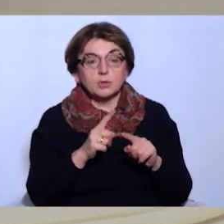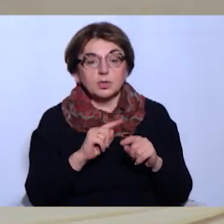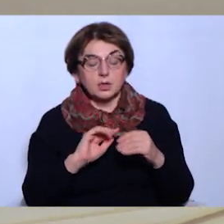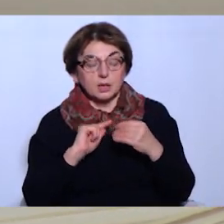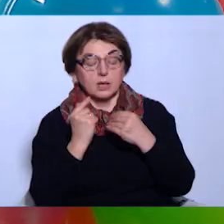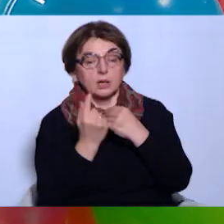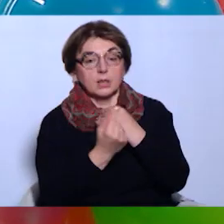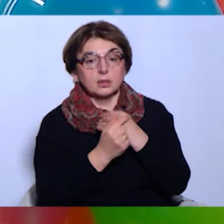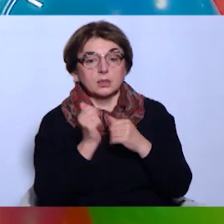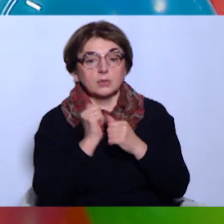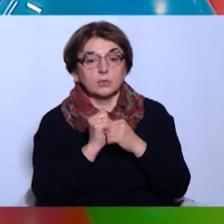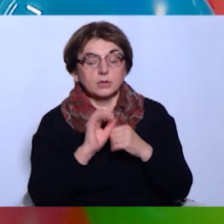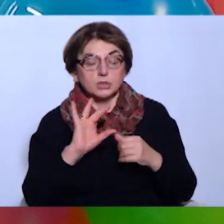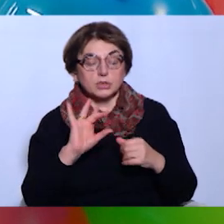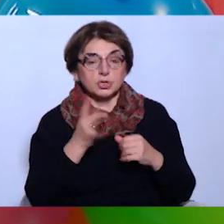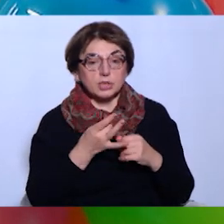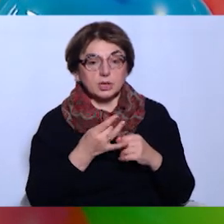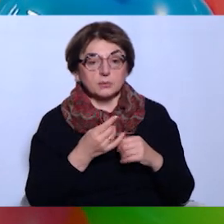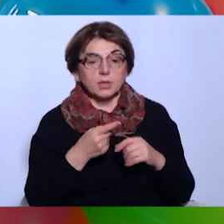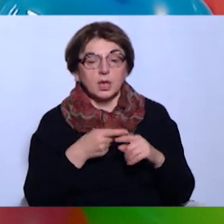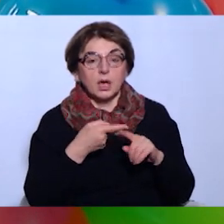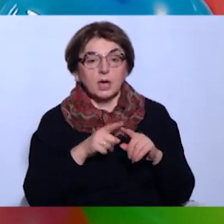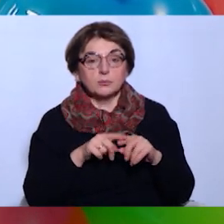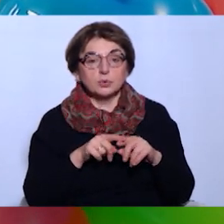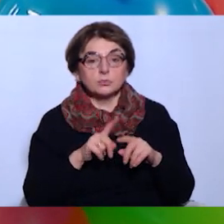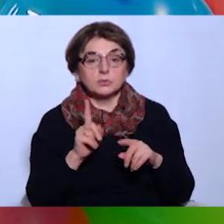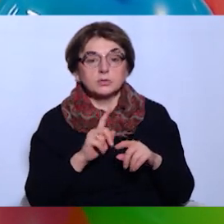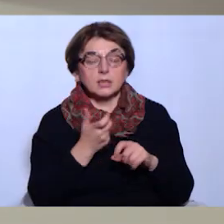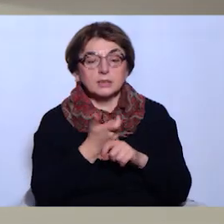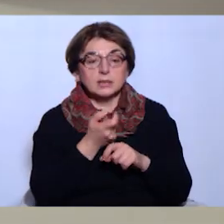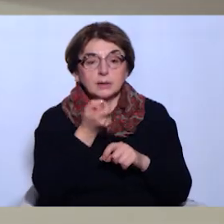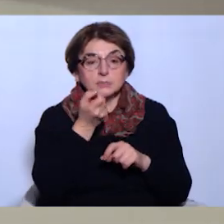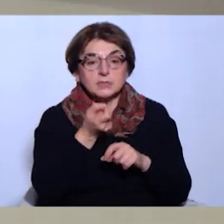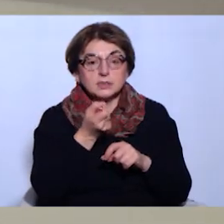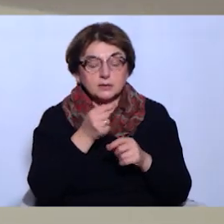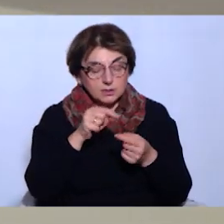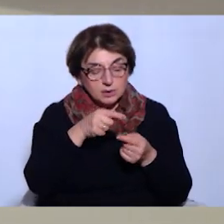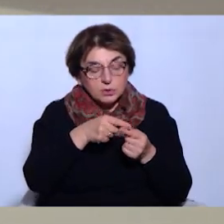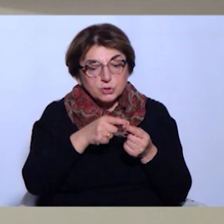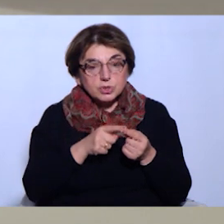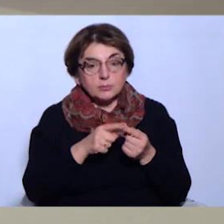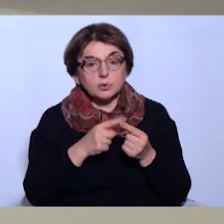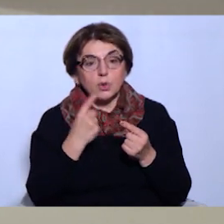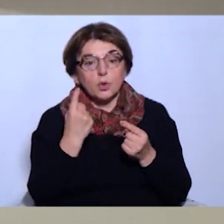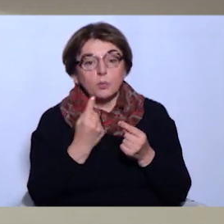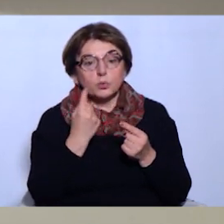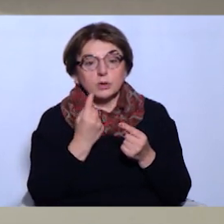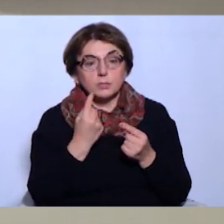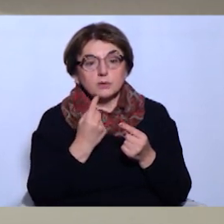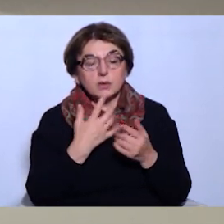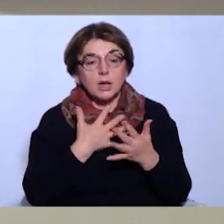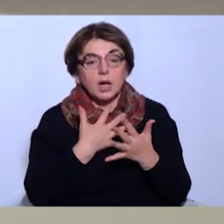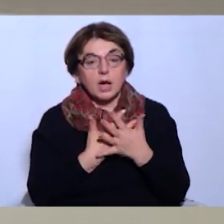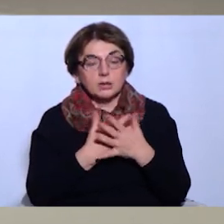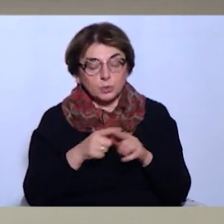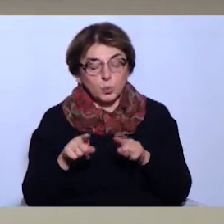რომ გარეთა ფენა ყოველთვის იჟანგება. ამასაც ძალიან მცირე რაოდენობით უნდა ჩამოუჭრათ, ბუნებრივია, იმიტომ რომ ისიც